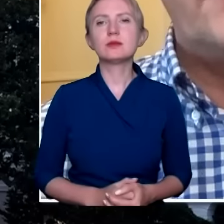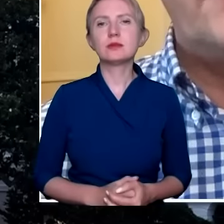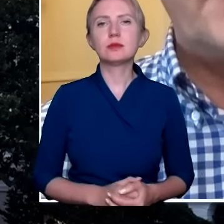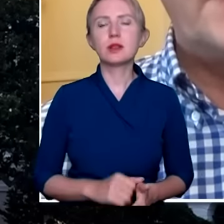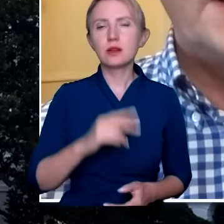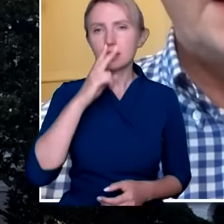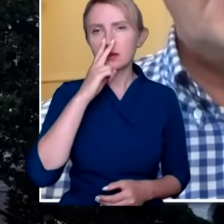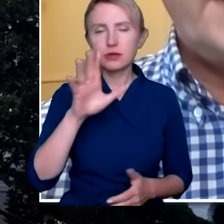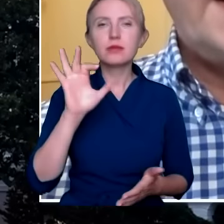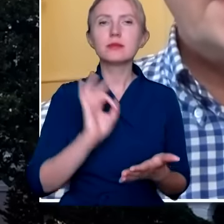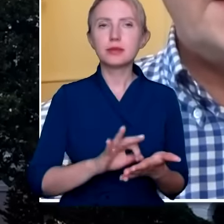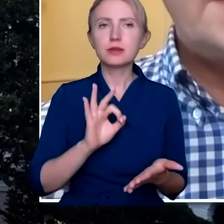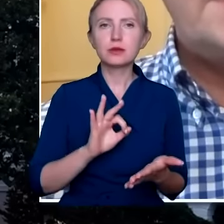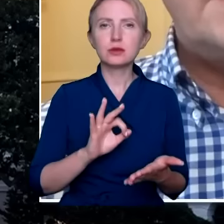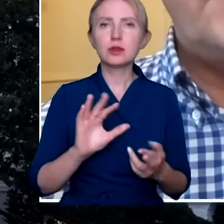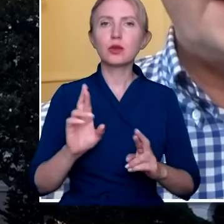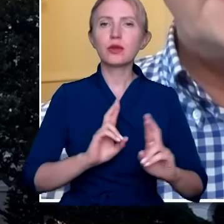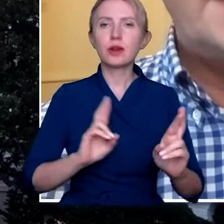widoczne